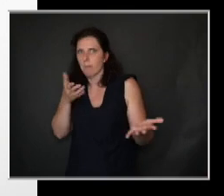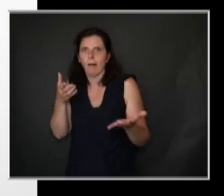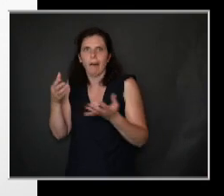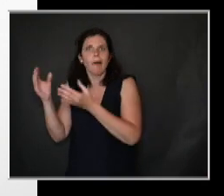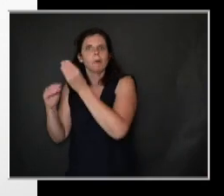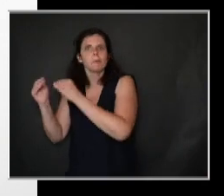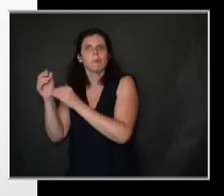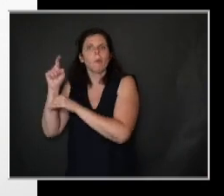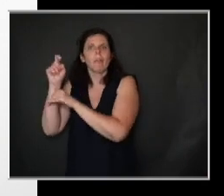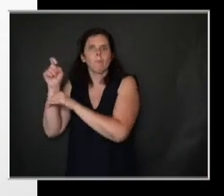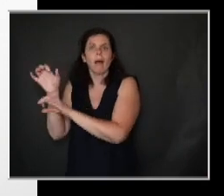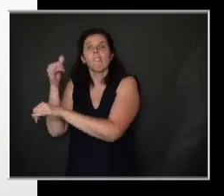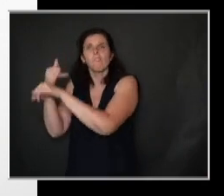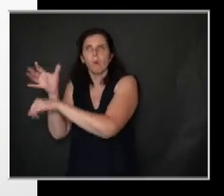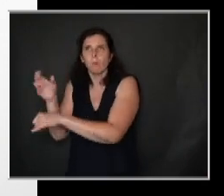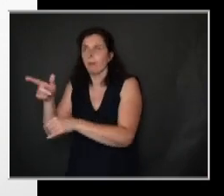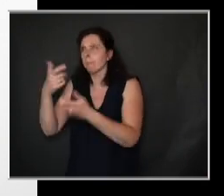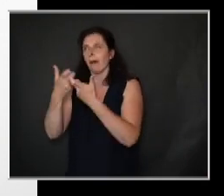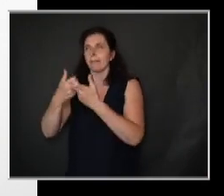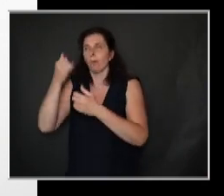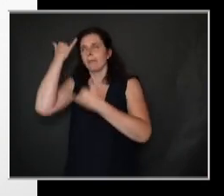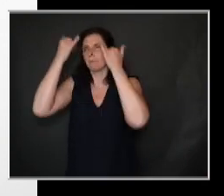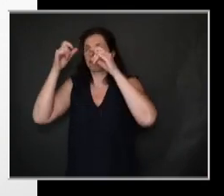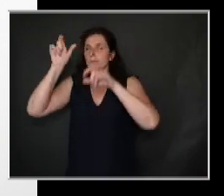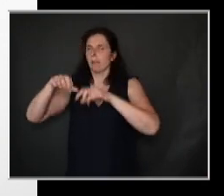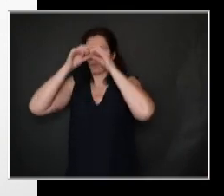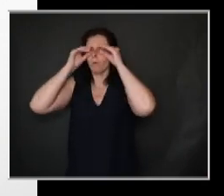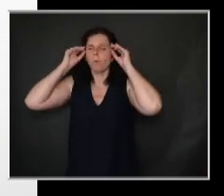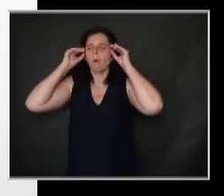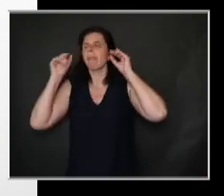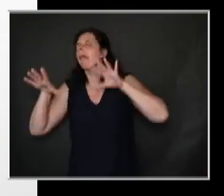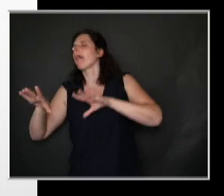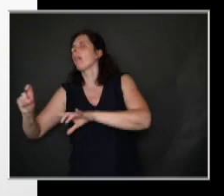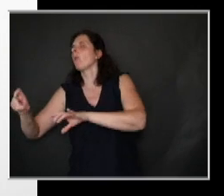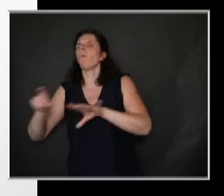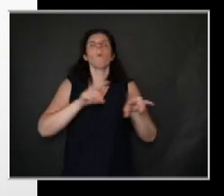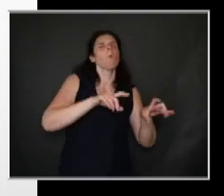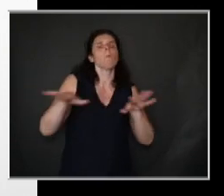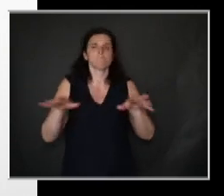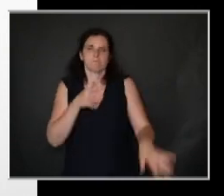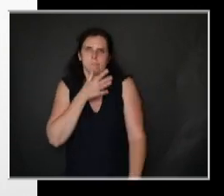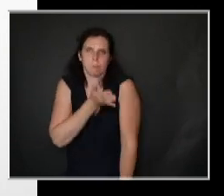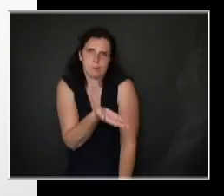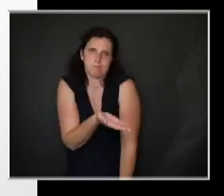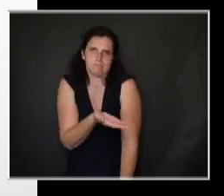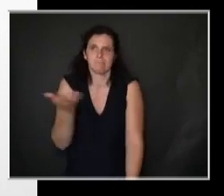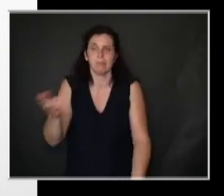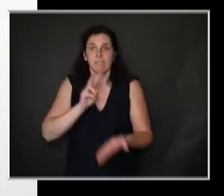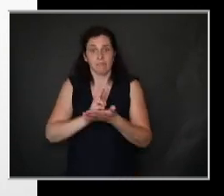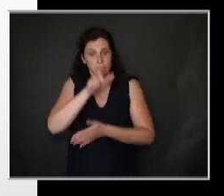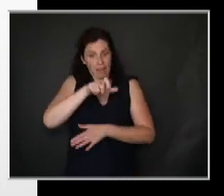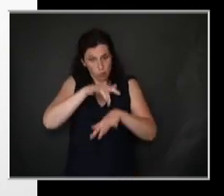imagine un patient les yeux bandés qui... Non, ce n'est pas possible. Mais ce qui est évident, c'est que les patients qui en